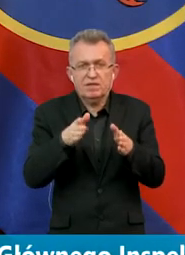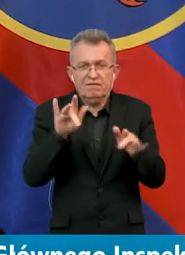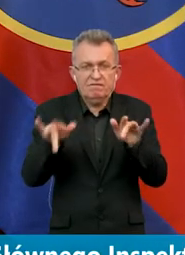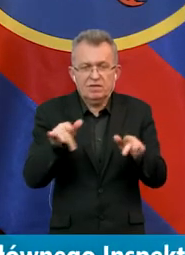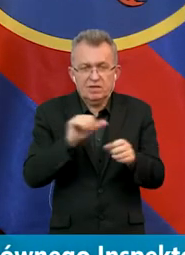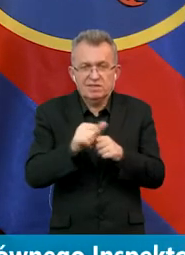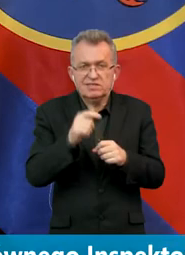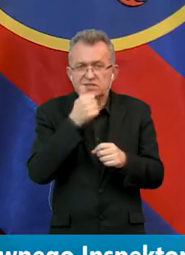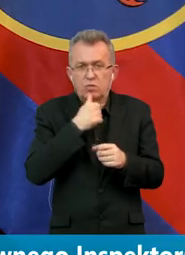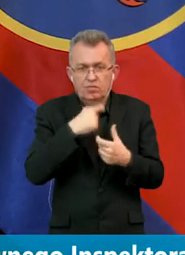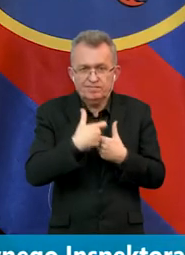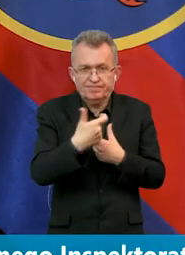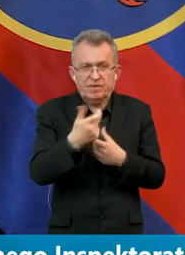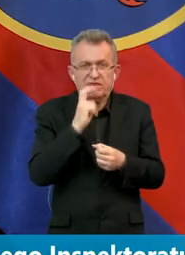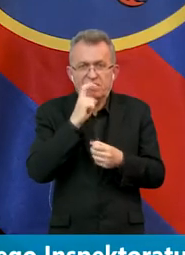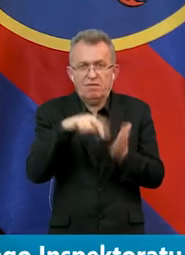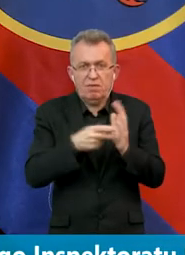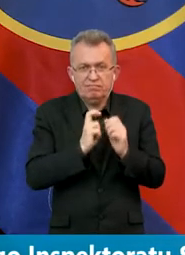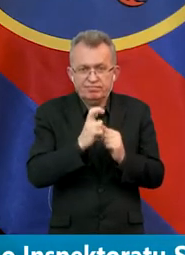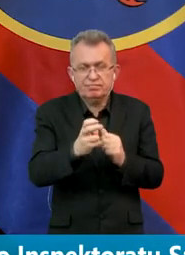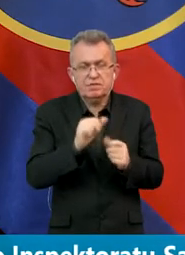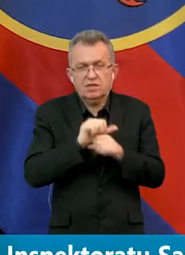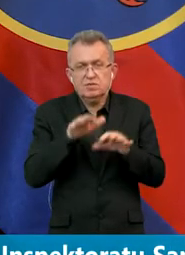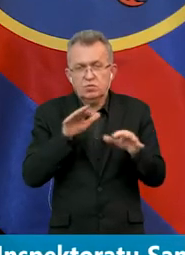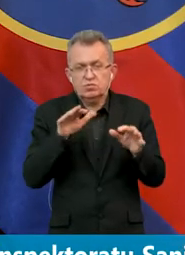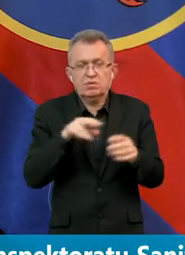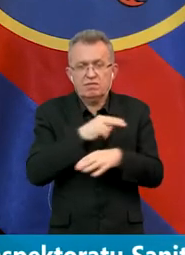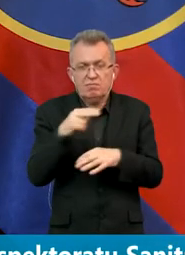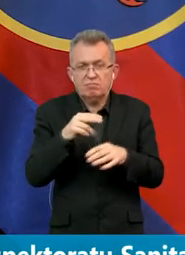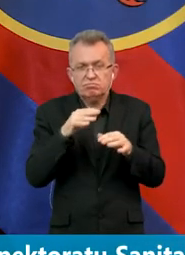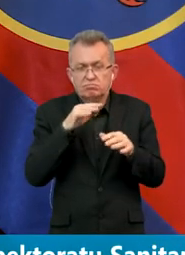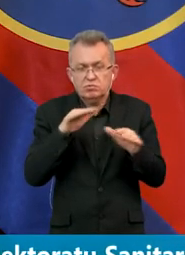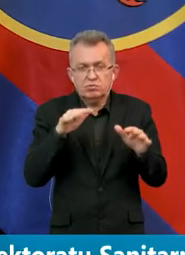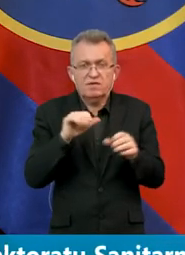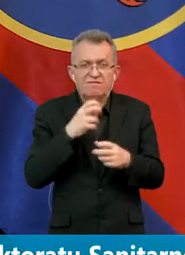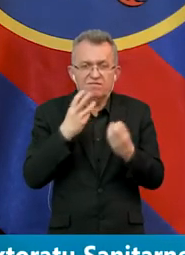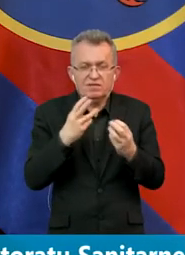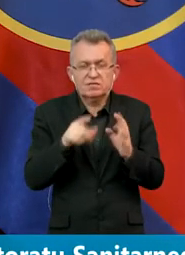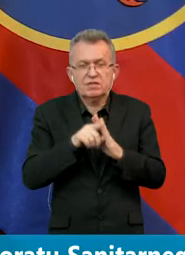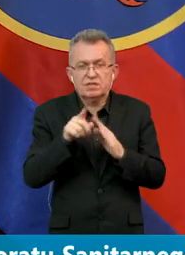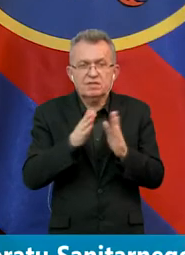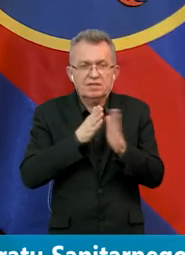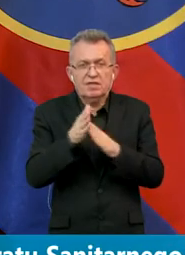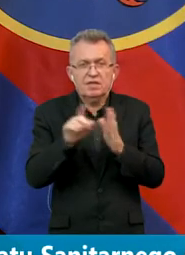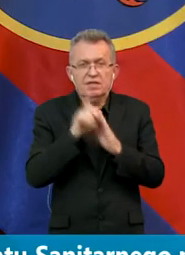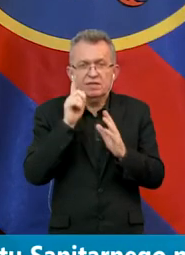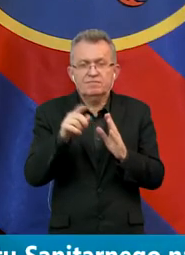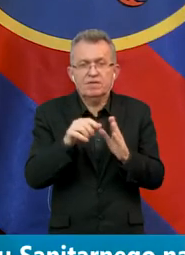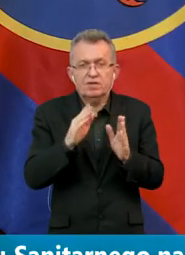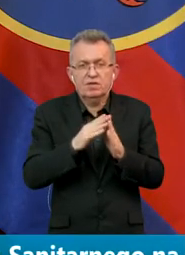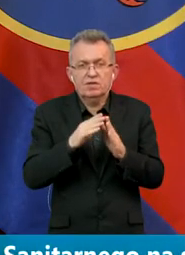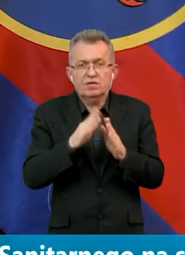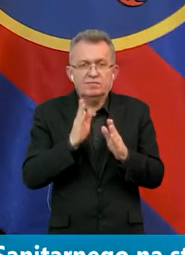pas zieleni przygotowany pod tramwaj, więc duże zadanie, duży temat, bardzo ważny, bo to jest wyjście na trasę w